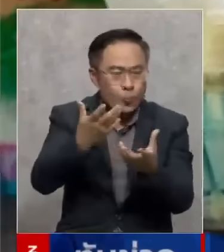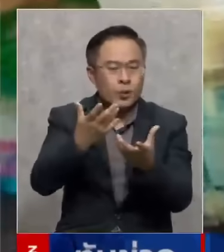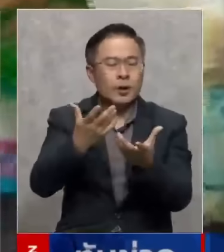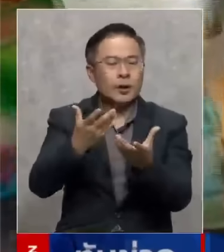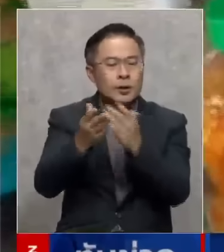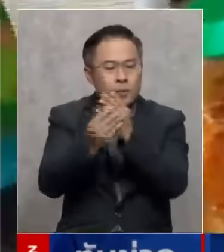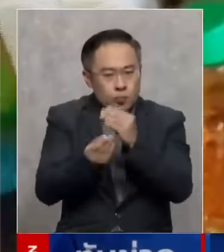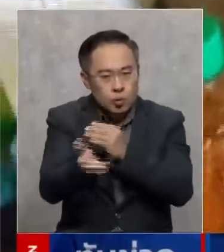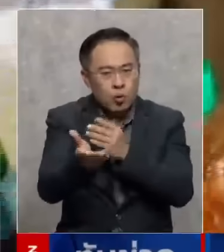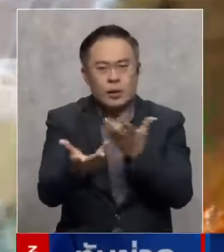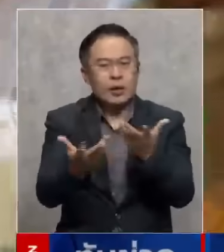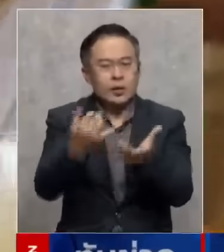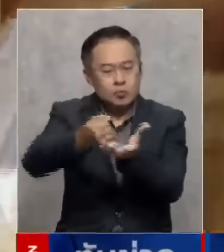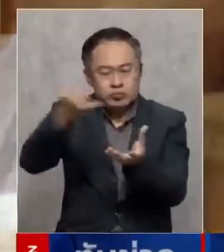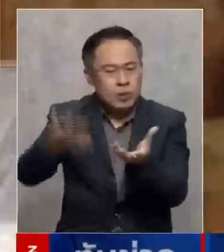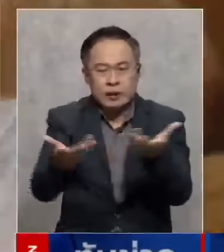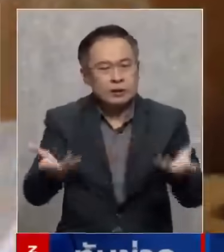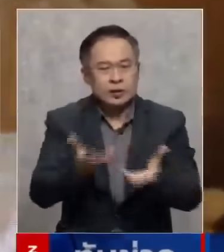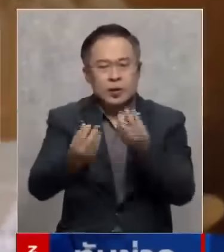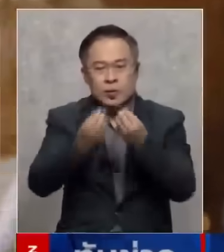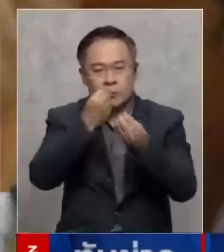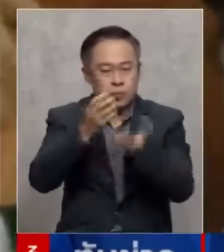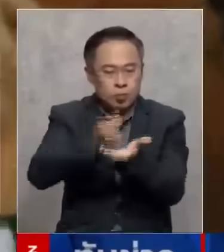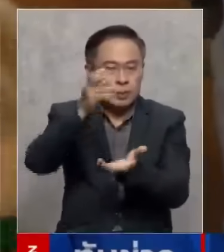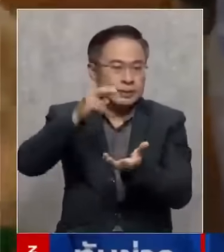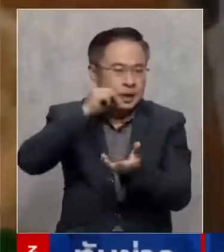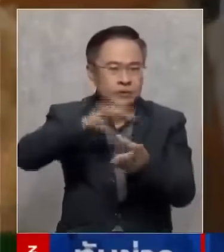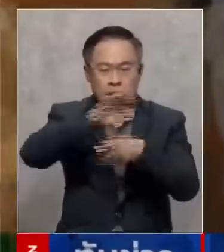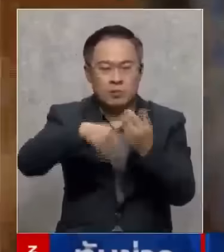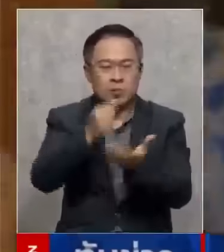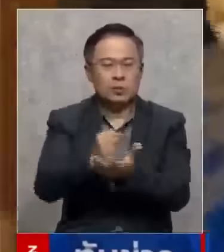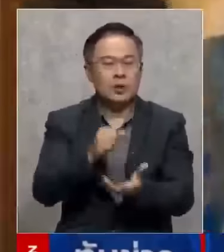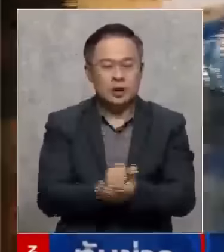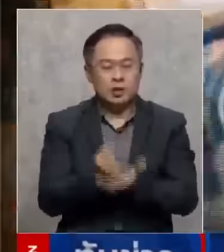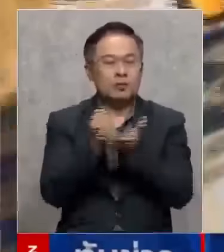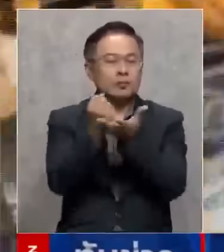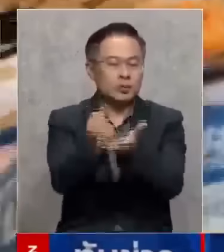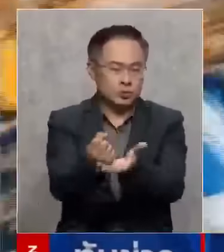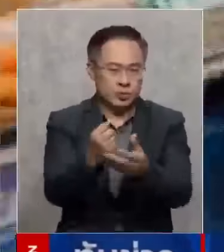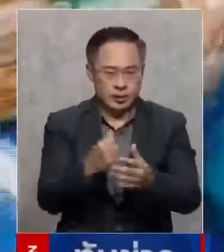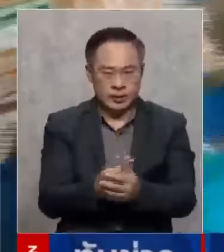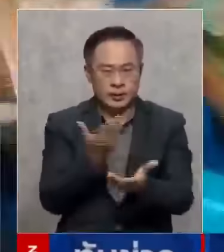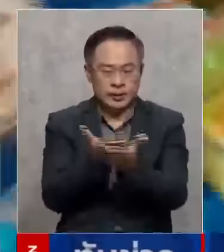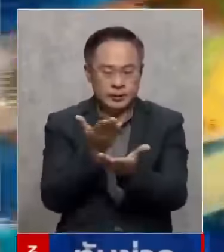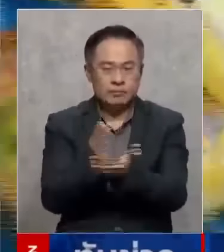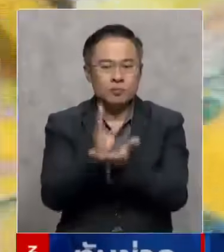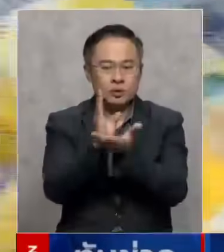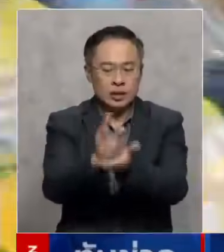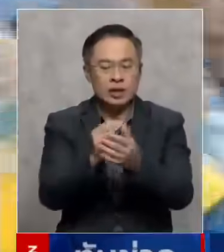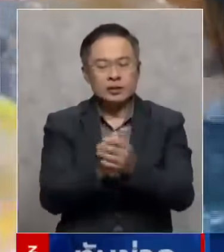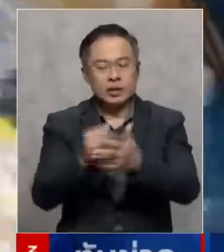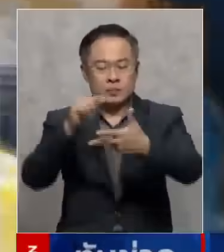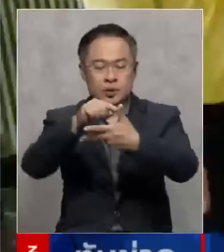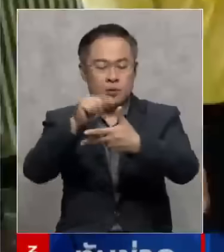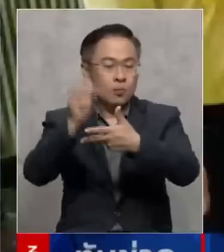ให้ทั้ง 3ท่านนะครับโดย 3พี่น้องซึ่งเป็นผู้ยากไร้ก็คือนายอุดมพี่ชายคนโตอายุ 77ปีพิการทางสมอง